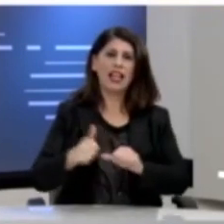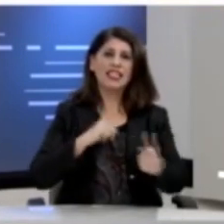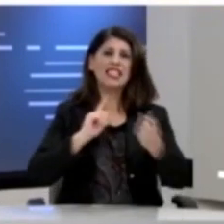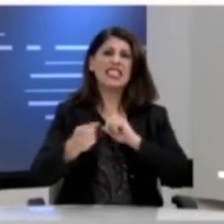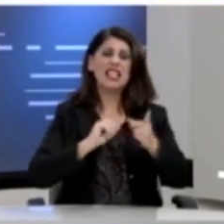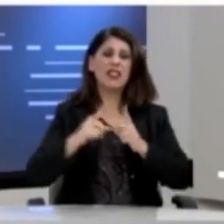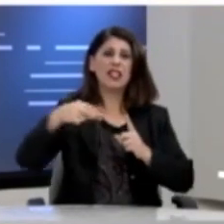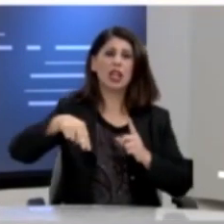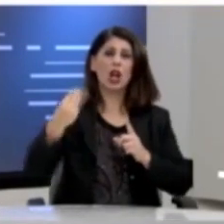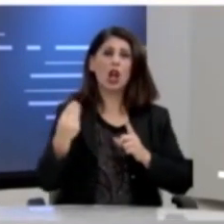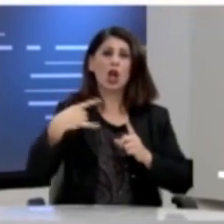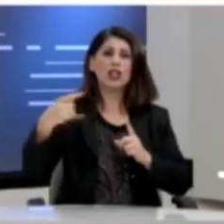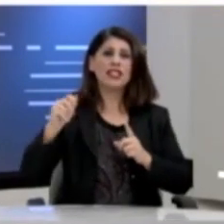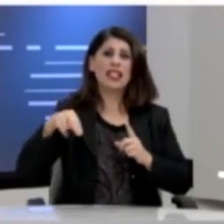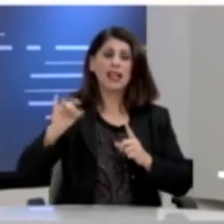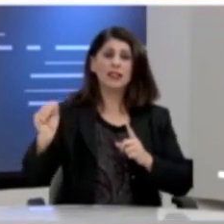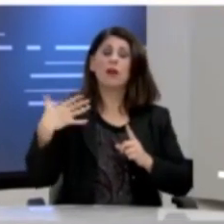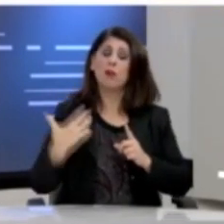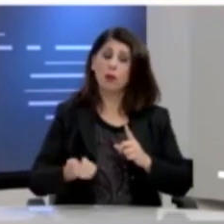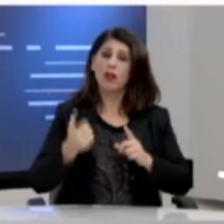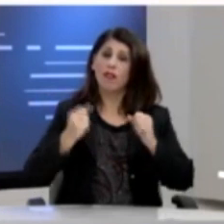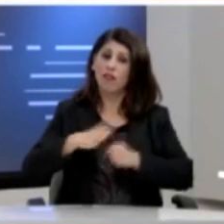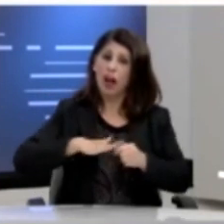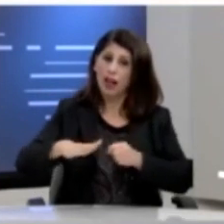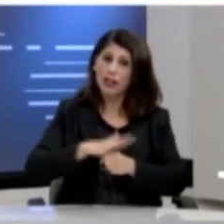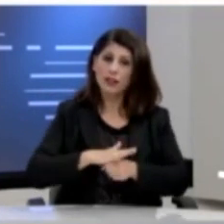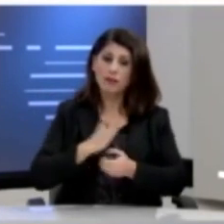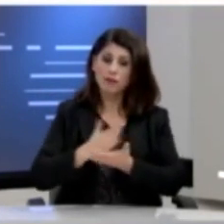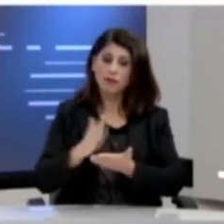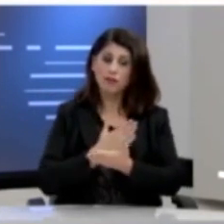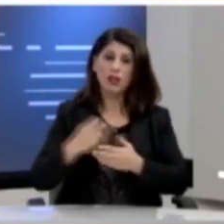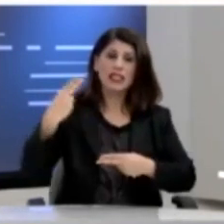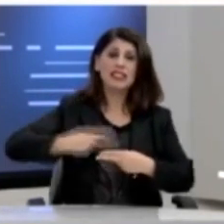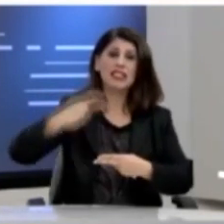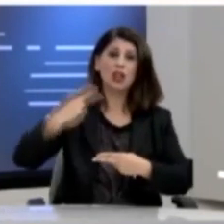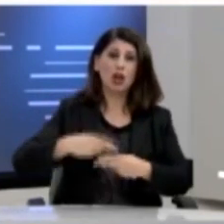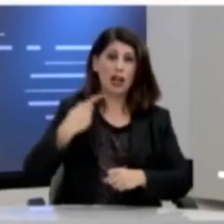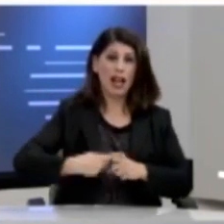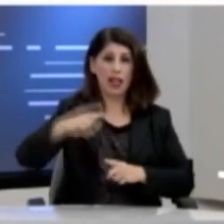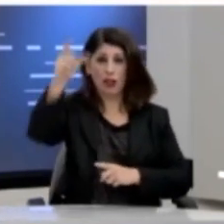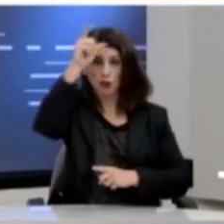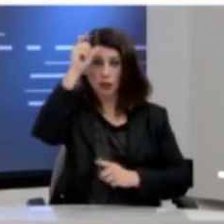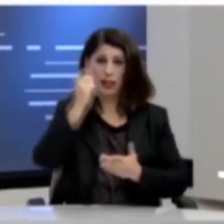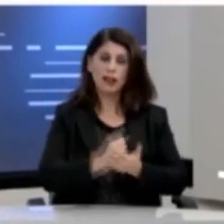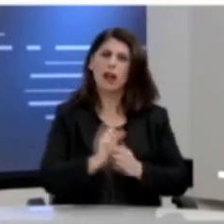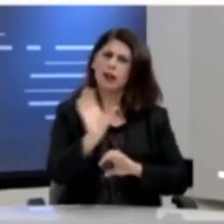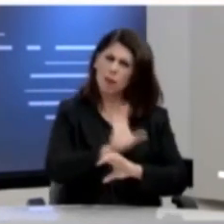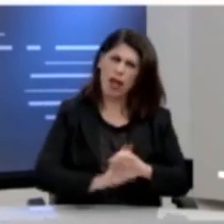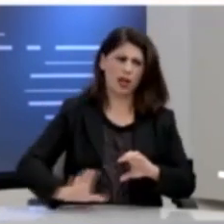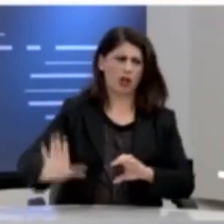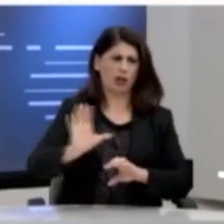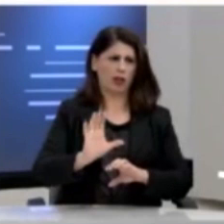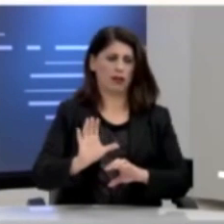η οποία αποτελεί τη βάση του καθορισμού των συνόρων ανάμεσα στην Ελλάδα και την Τουρκία και την ευρύτερη